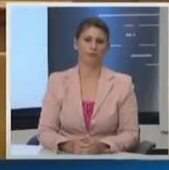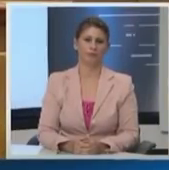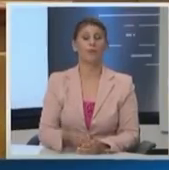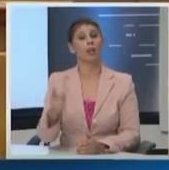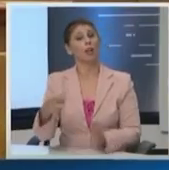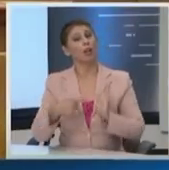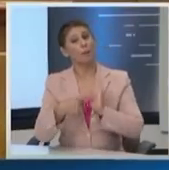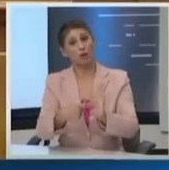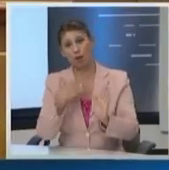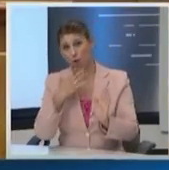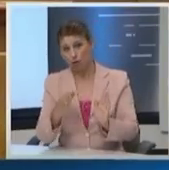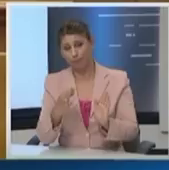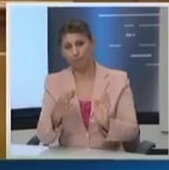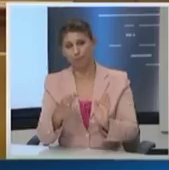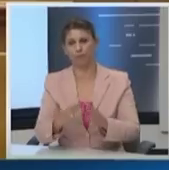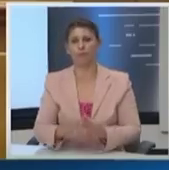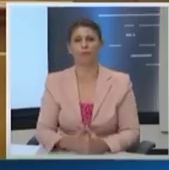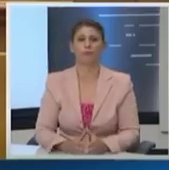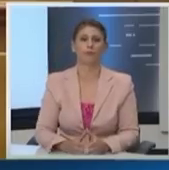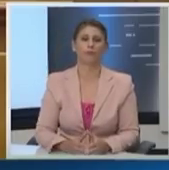Να σας παρουσιάσω λοιπόν,